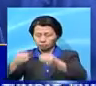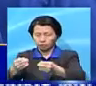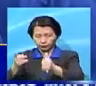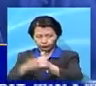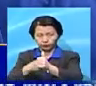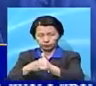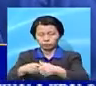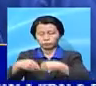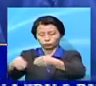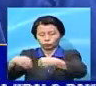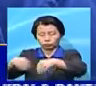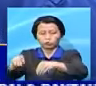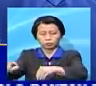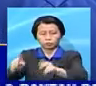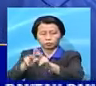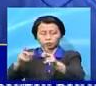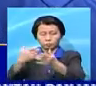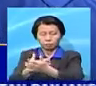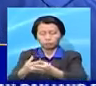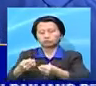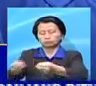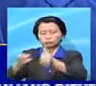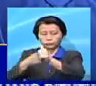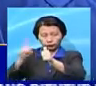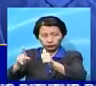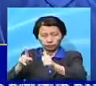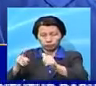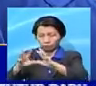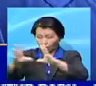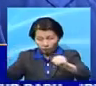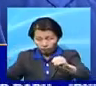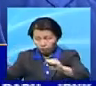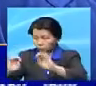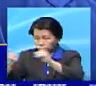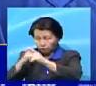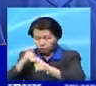keutamaan dan selepas itu baru kita buka kepada